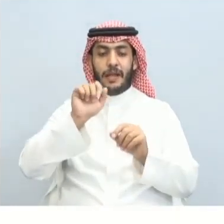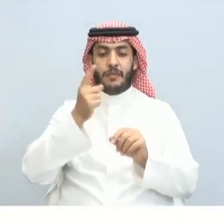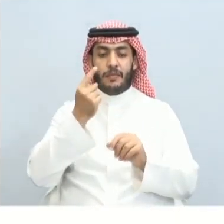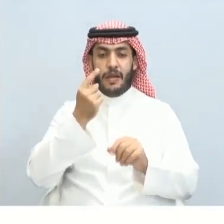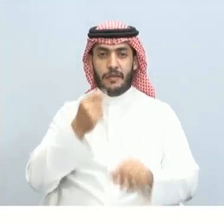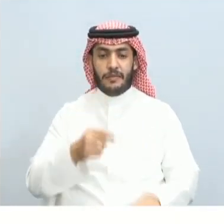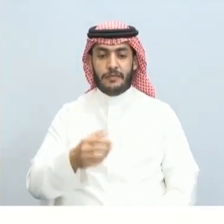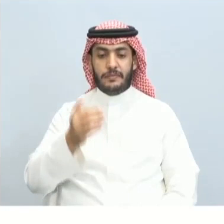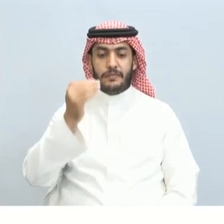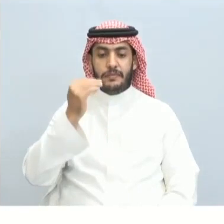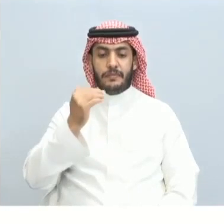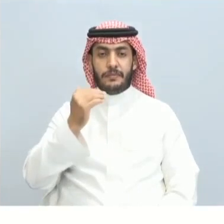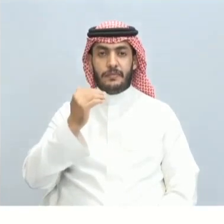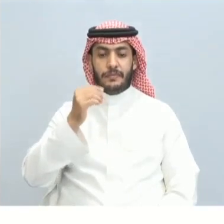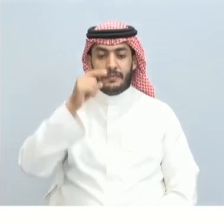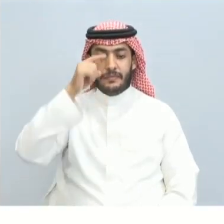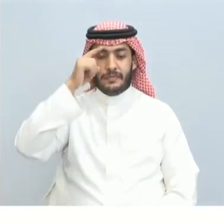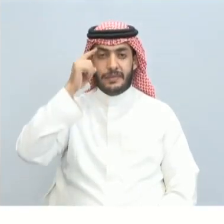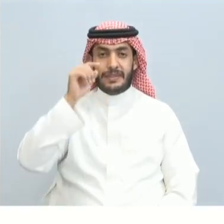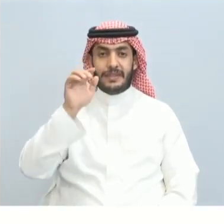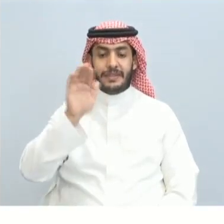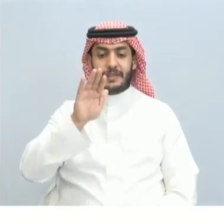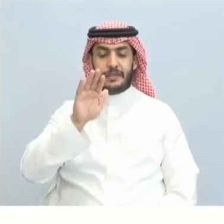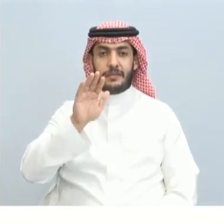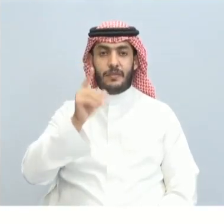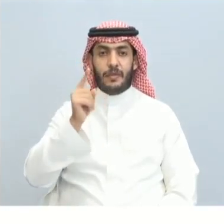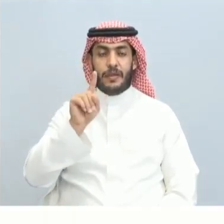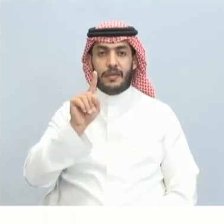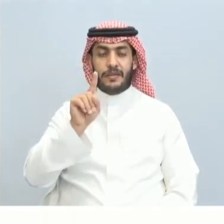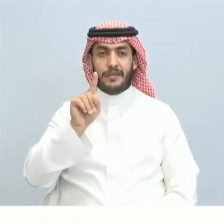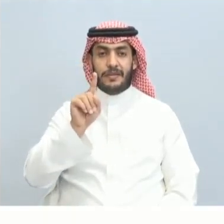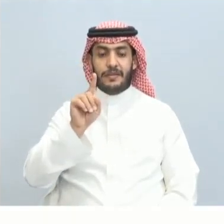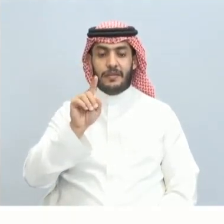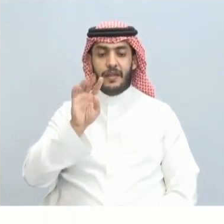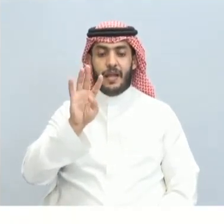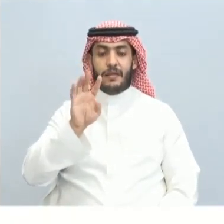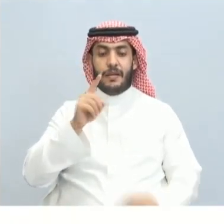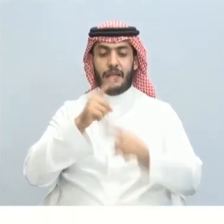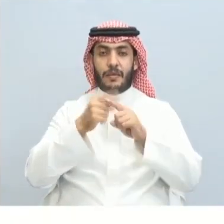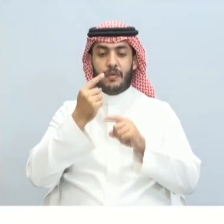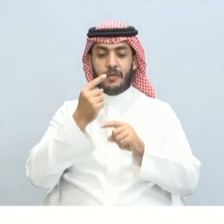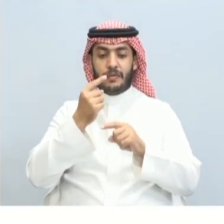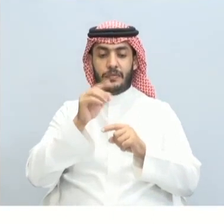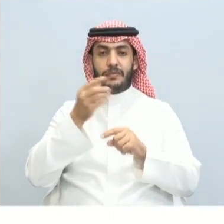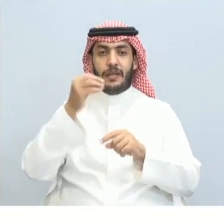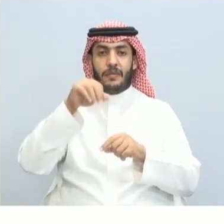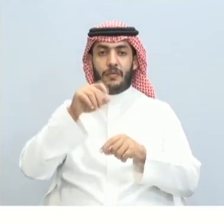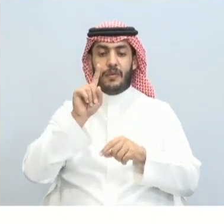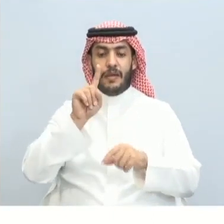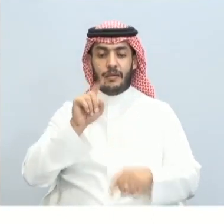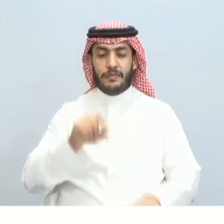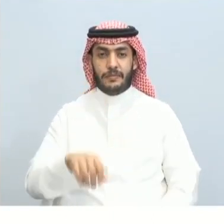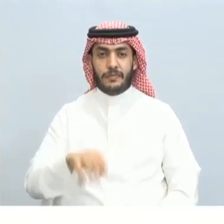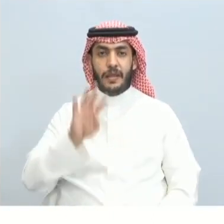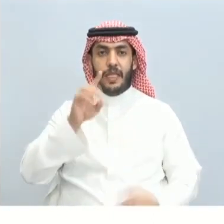واحد الان اذا كانت قيمه سين العدد واحد سوف تصبح اربعه مضروبه في واحد ومضافا اليها واحد